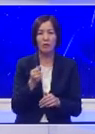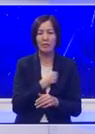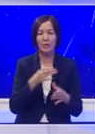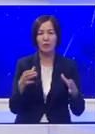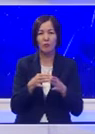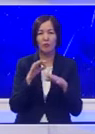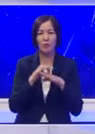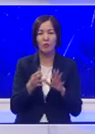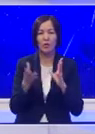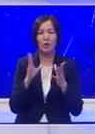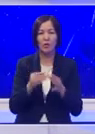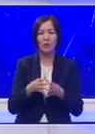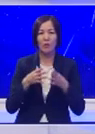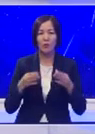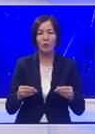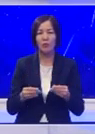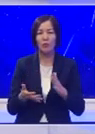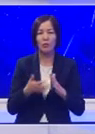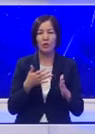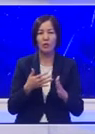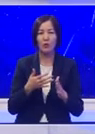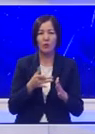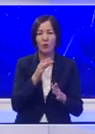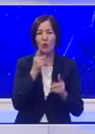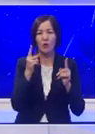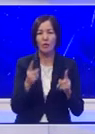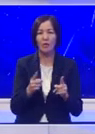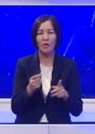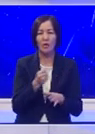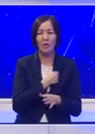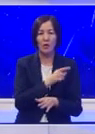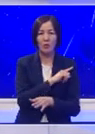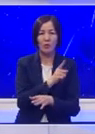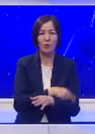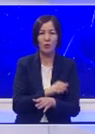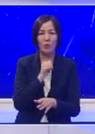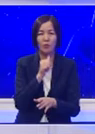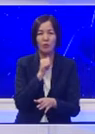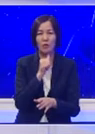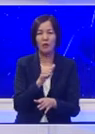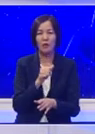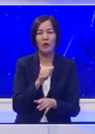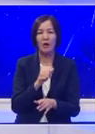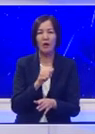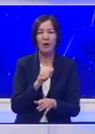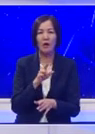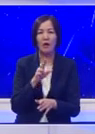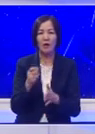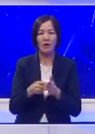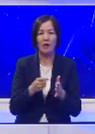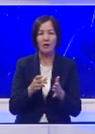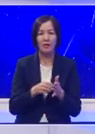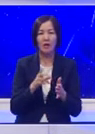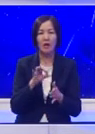өтті. Жалпы көктемгі әскерге шақыру науқаны барысында қарулы күштер қатары Қостанай, Қарағанды, Ақмола, Солтүстік Қазақстан облыстары